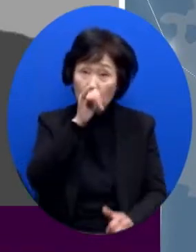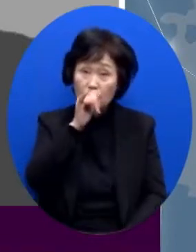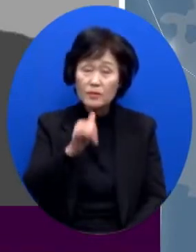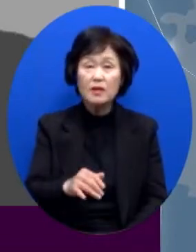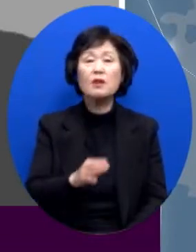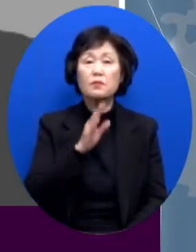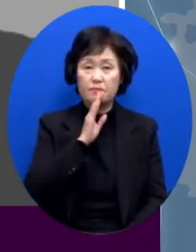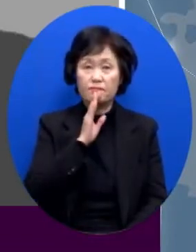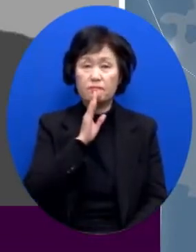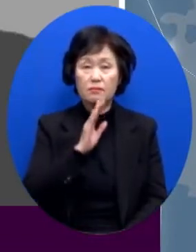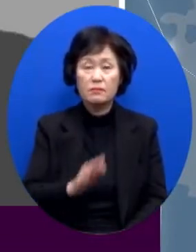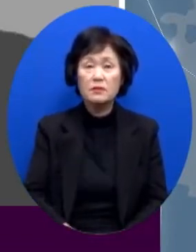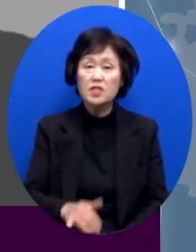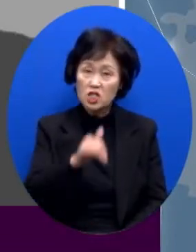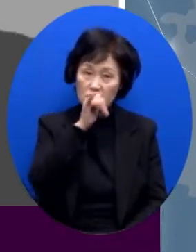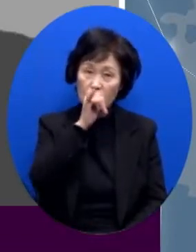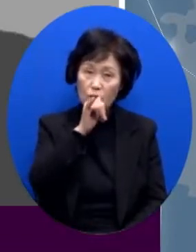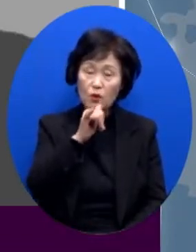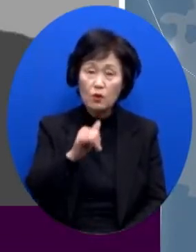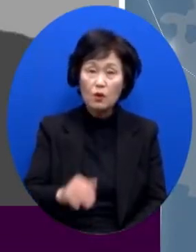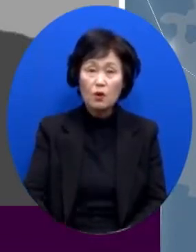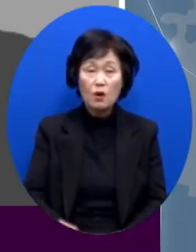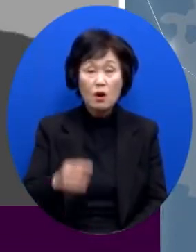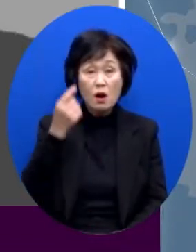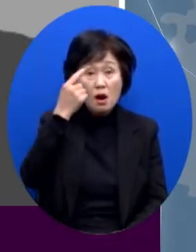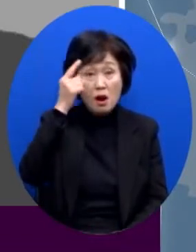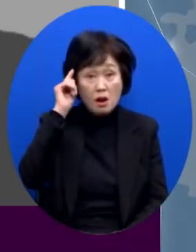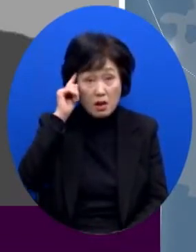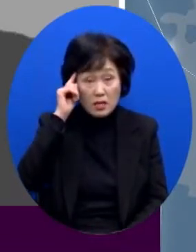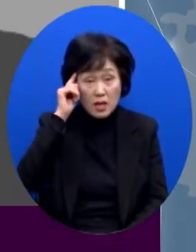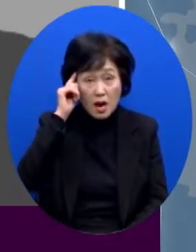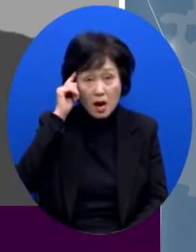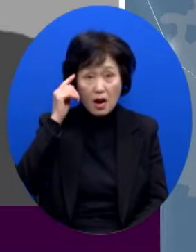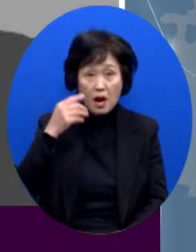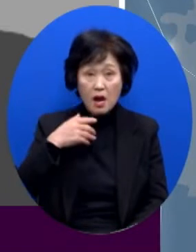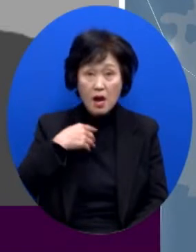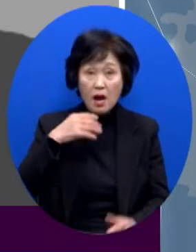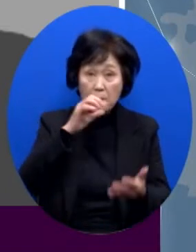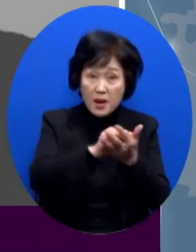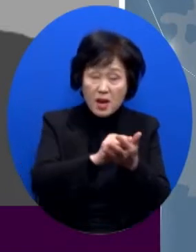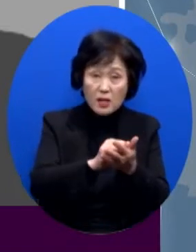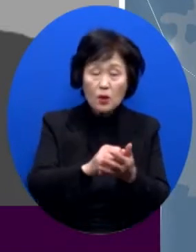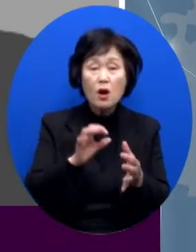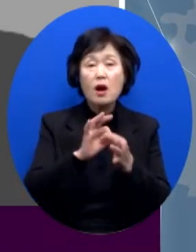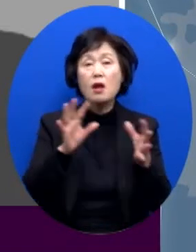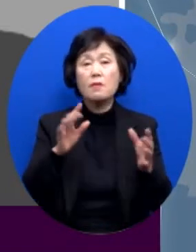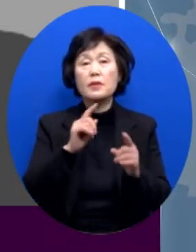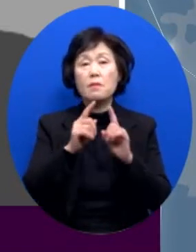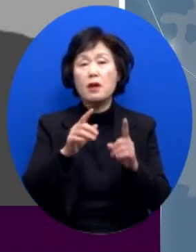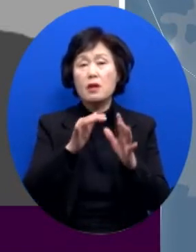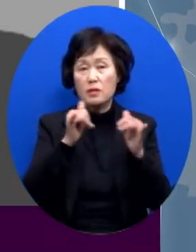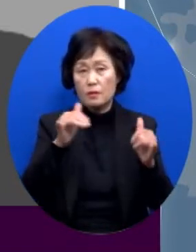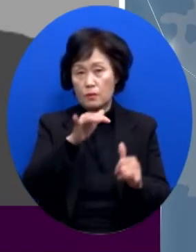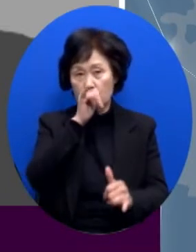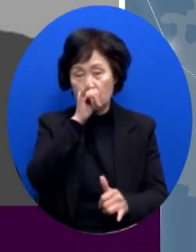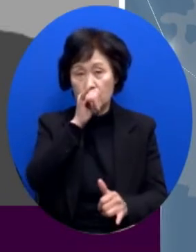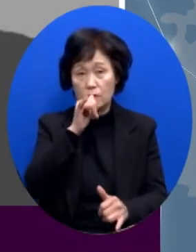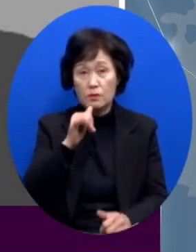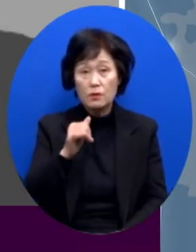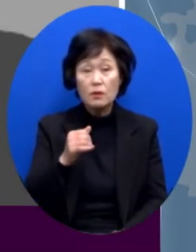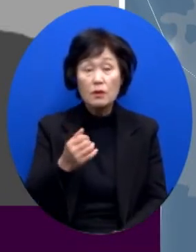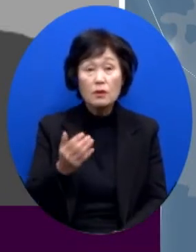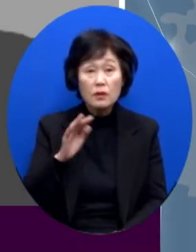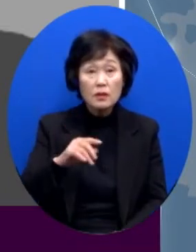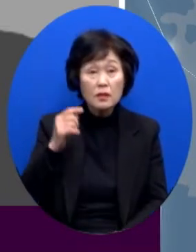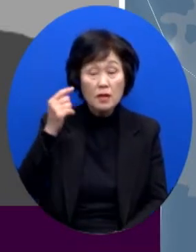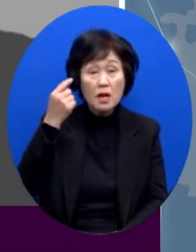여기 로샤 되면은 너 자라서는 지금 선교에서 추방하는 지금 추 되거든요 또 방이 좀 더 나은 그런 거 다 알아 파기